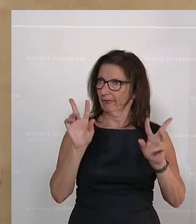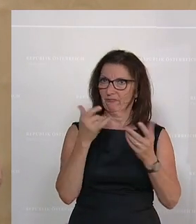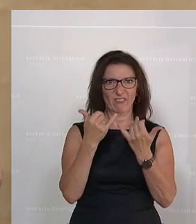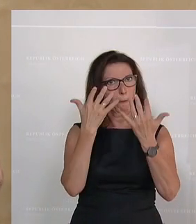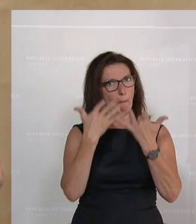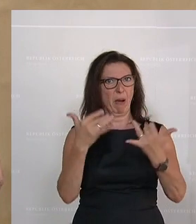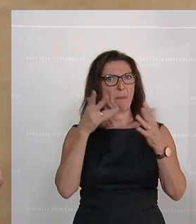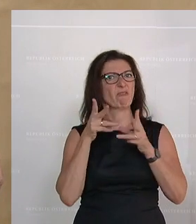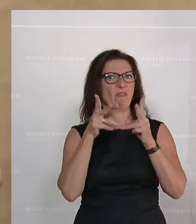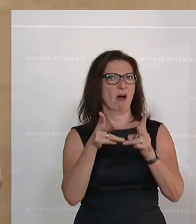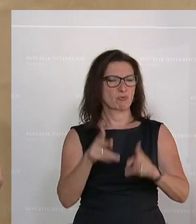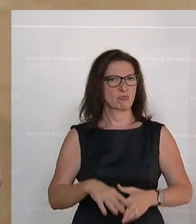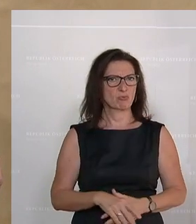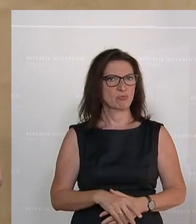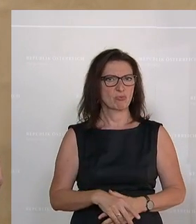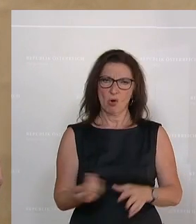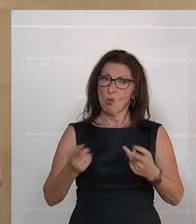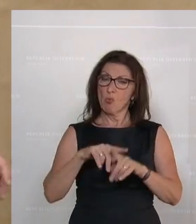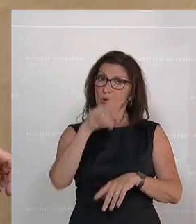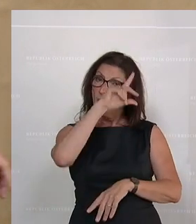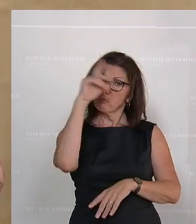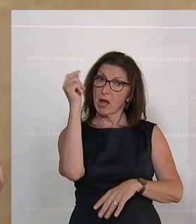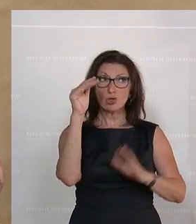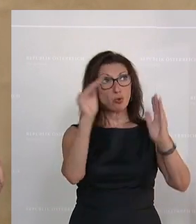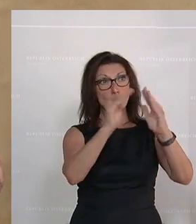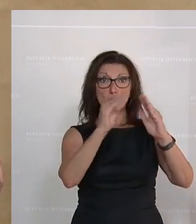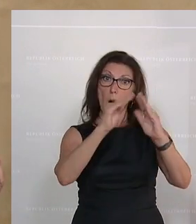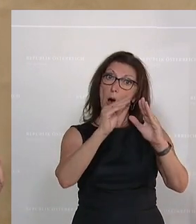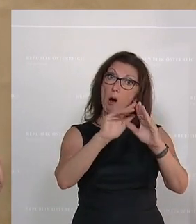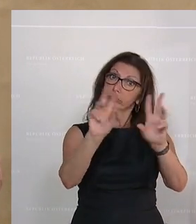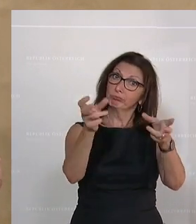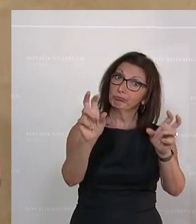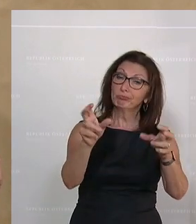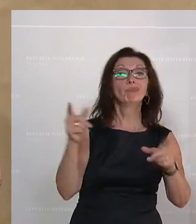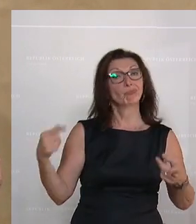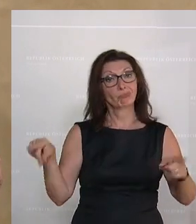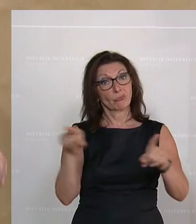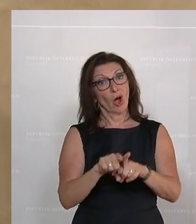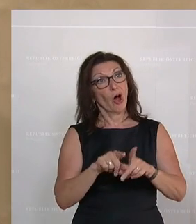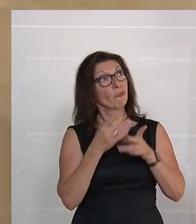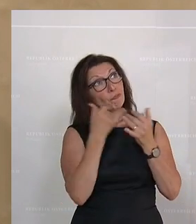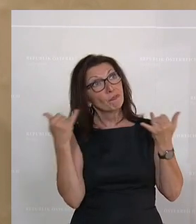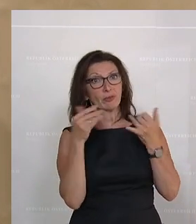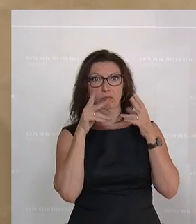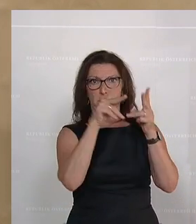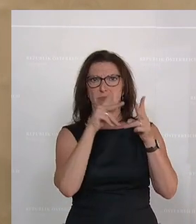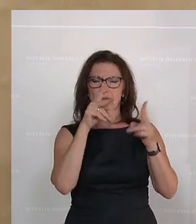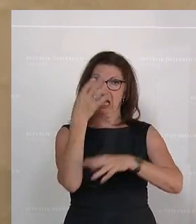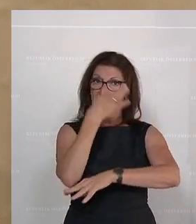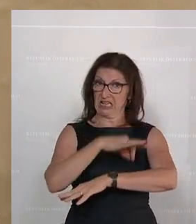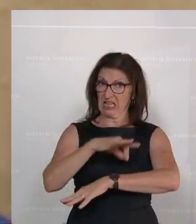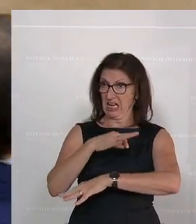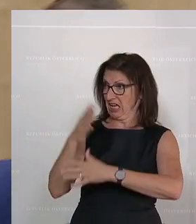und eine verhöhnung der menschen die zu hause zu sein das ist respektlos und eines kanzlers ist würde ich meine